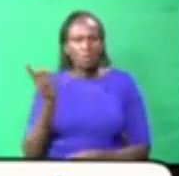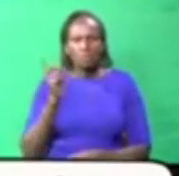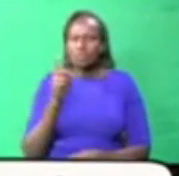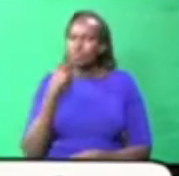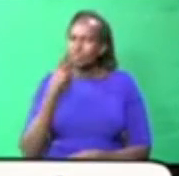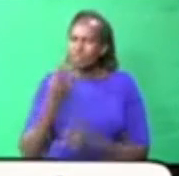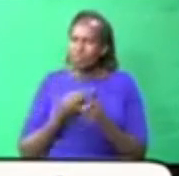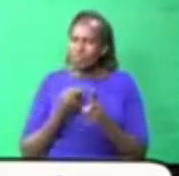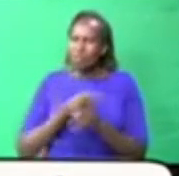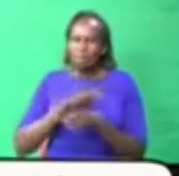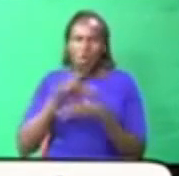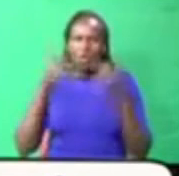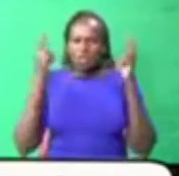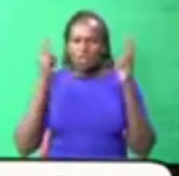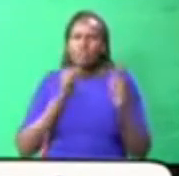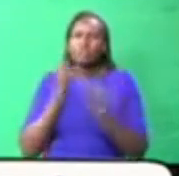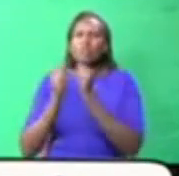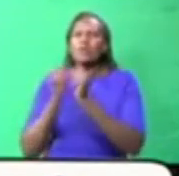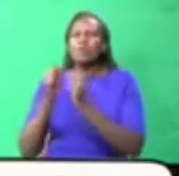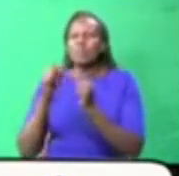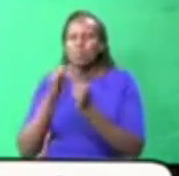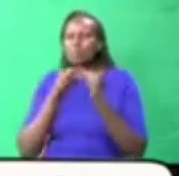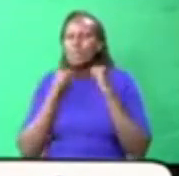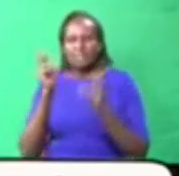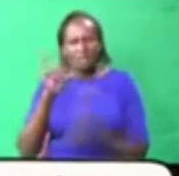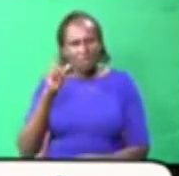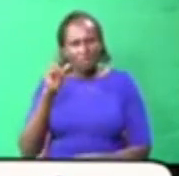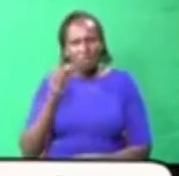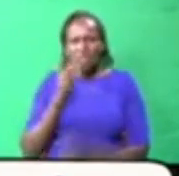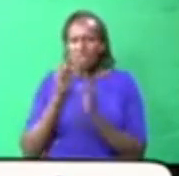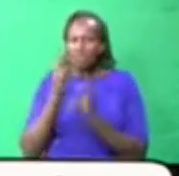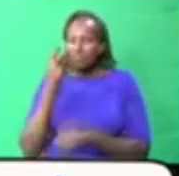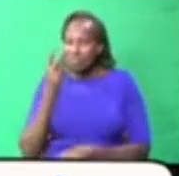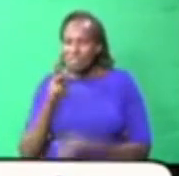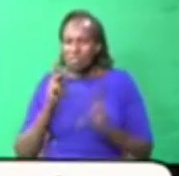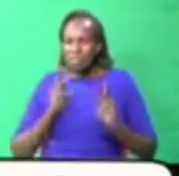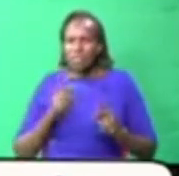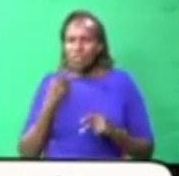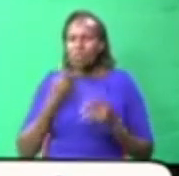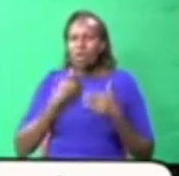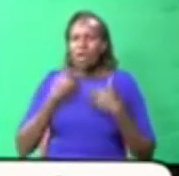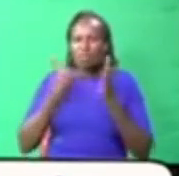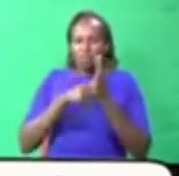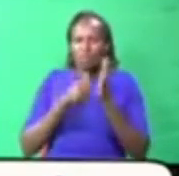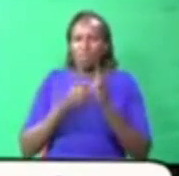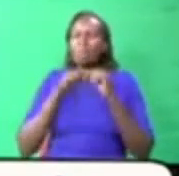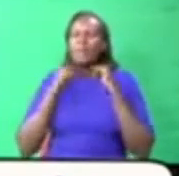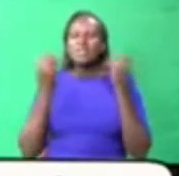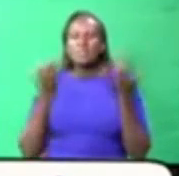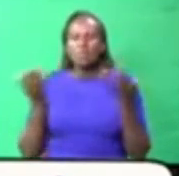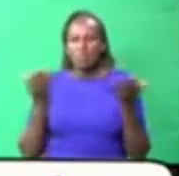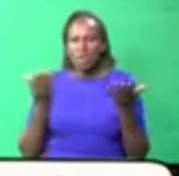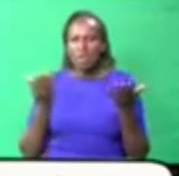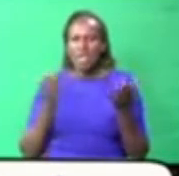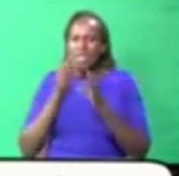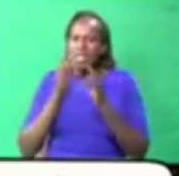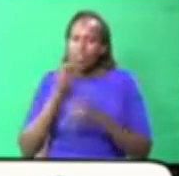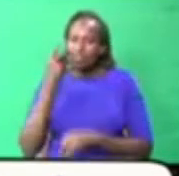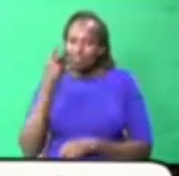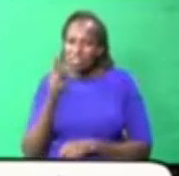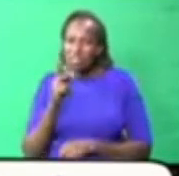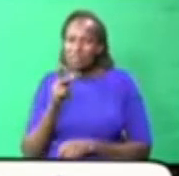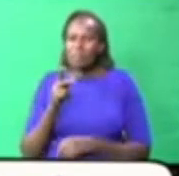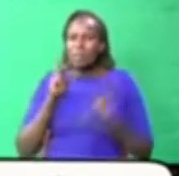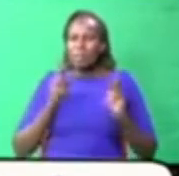kukitokea ishu yote, ninakibia kwa pastor. Yakoba ukiona mtu ambaye akona shida, pastor ako wapi. Yakoba ukiona